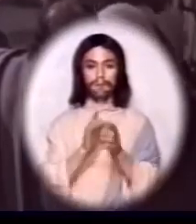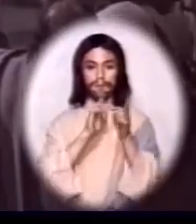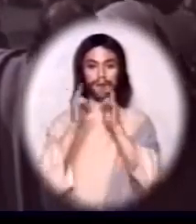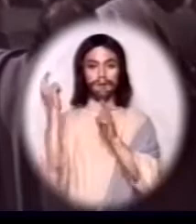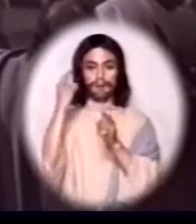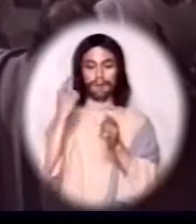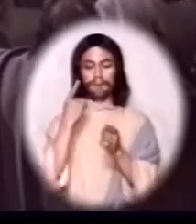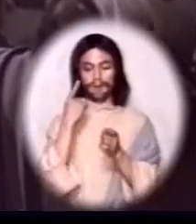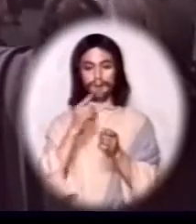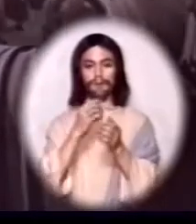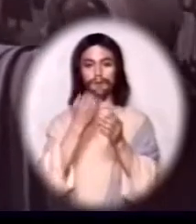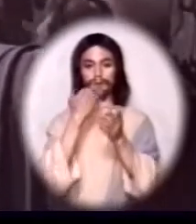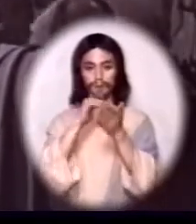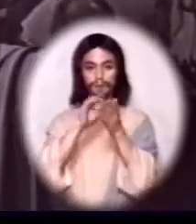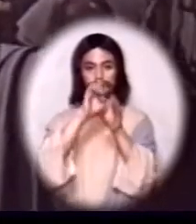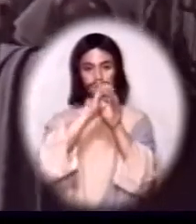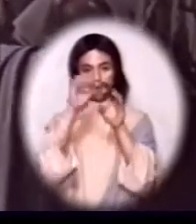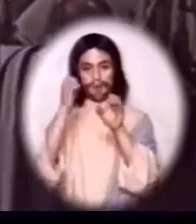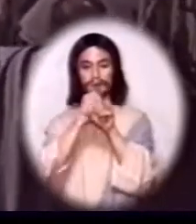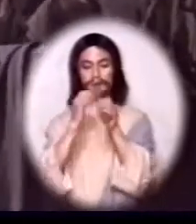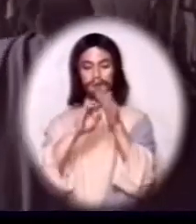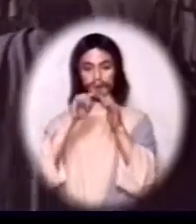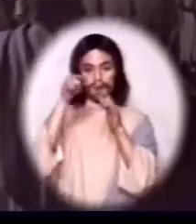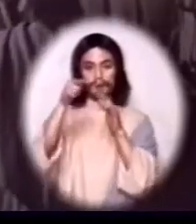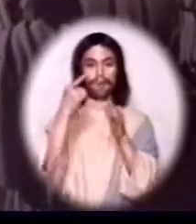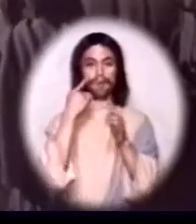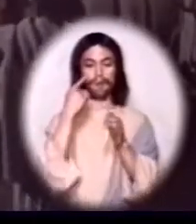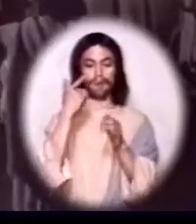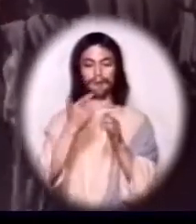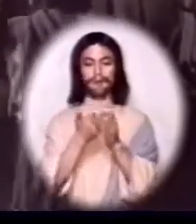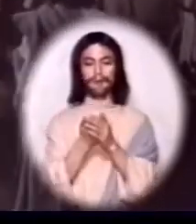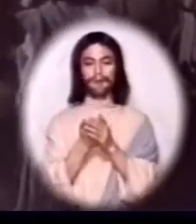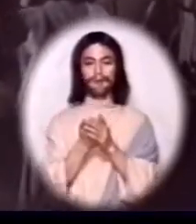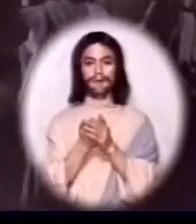제 말 좀 들어보세요. 돌이 긁혀져 있고 들어가 보니